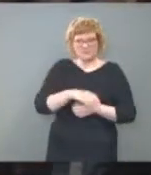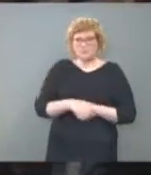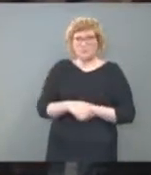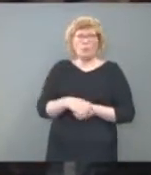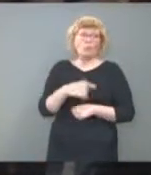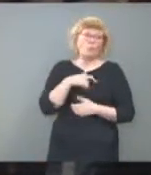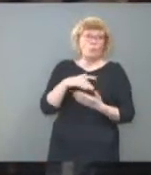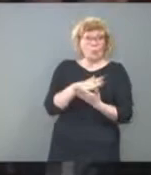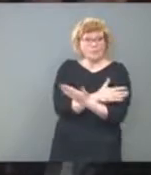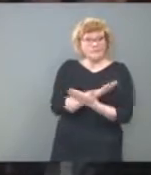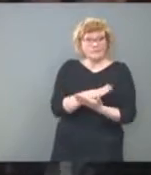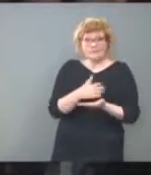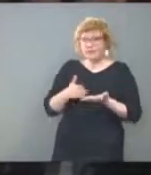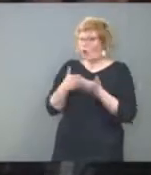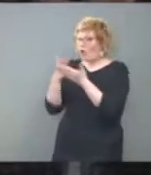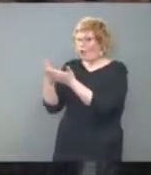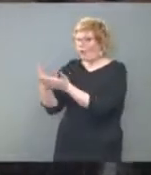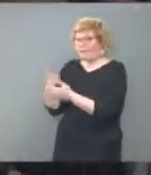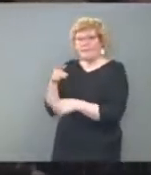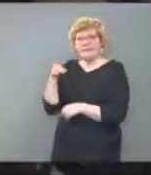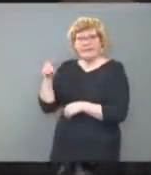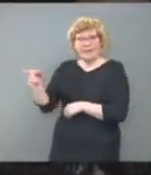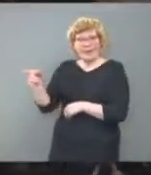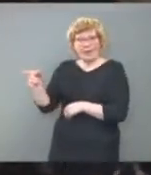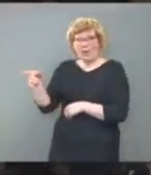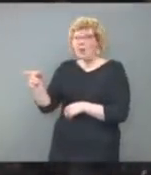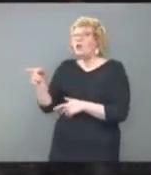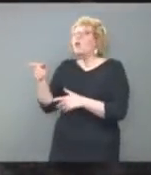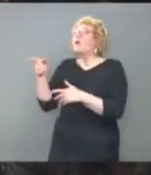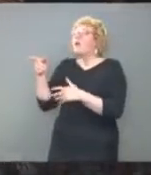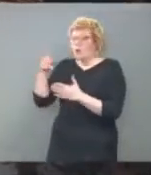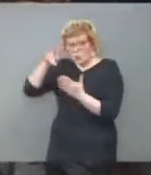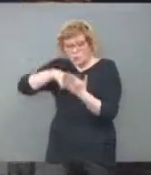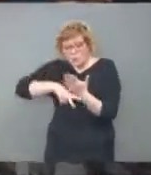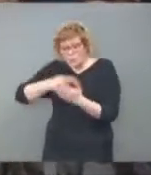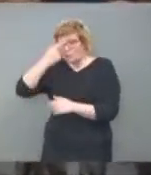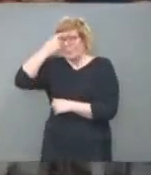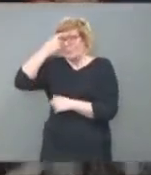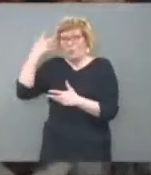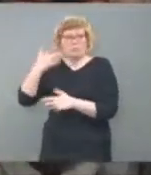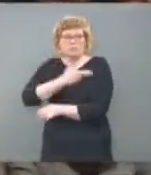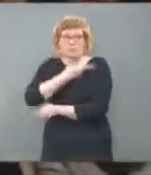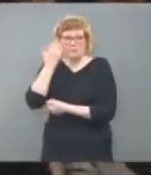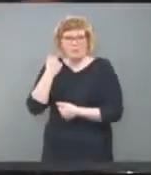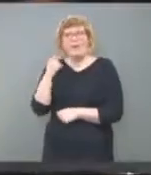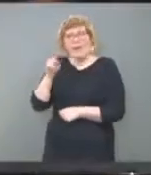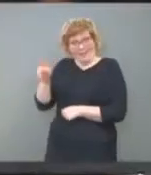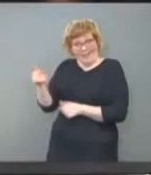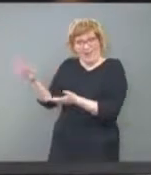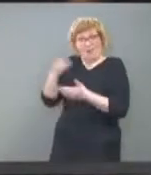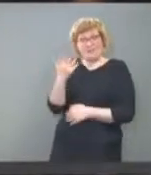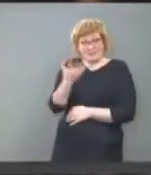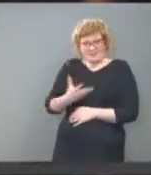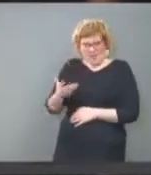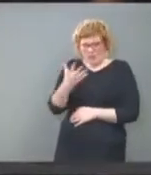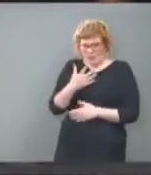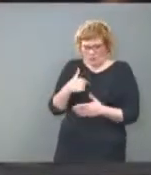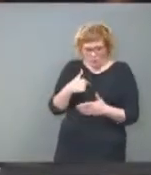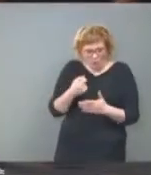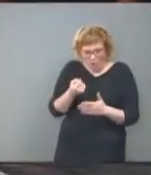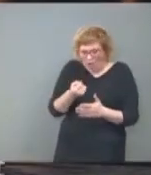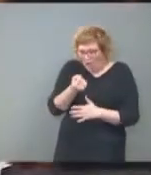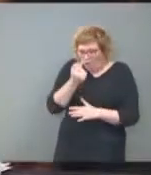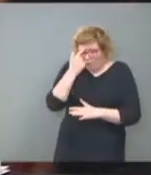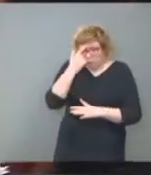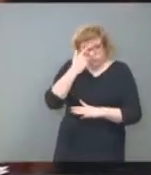poèmes, mais je peux vous dire que ces 5 bouquins, ils m'ont marqué à vie. Parce que depuis, je n'ai jamais cessé de m'identifier à